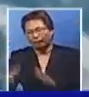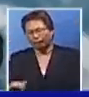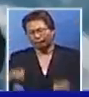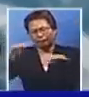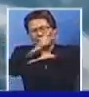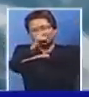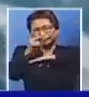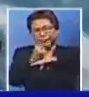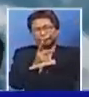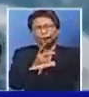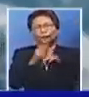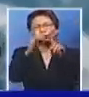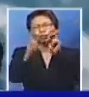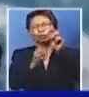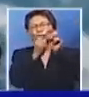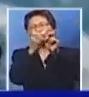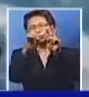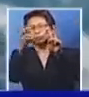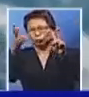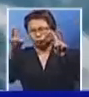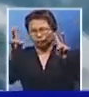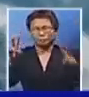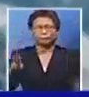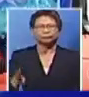Peringkat Kebangsaan 2017.